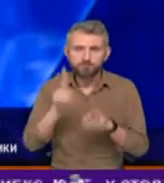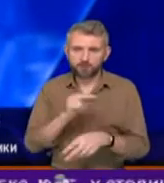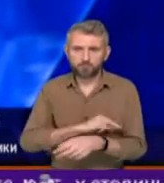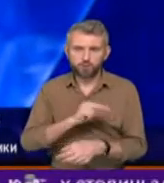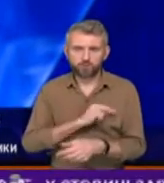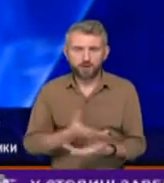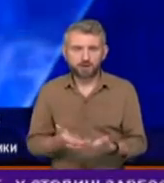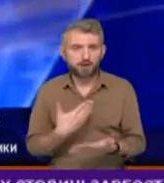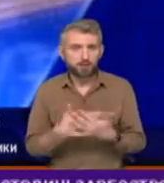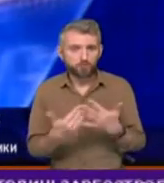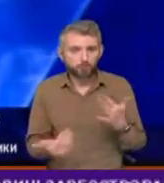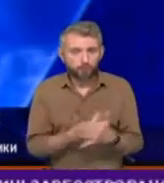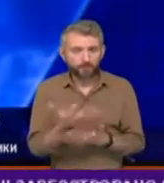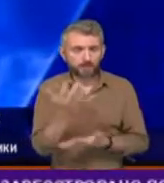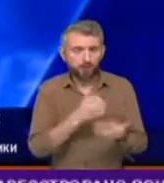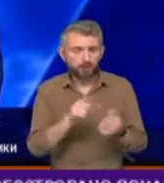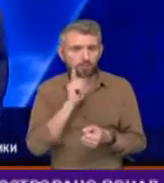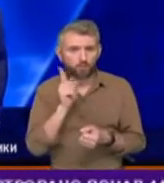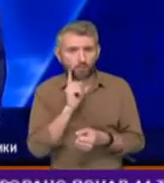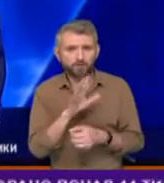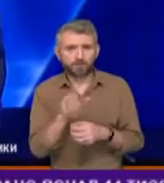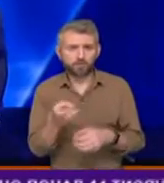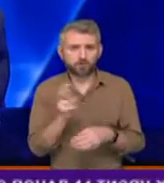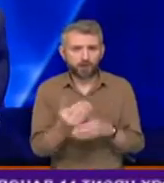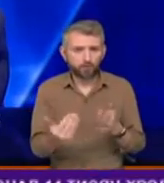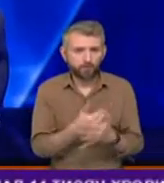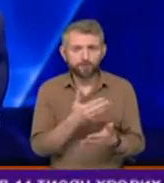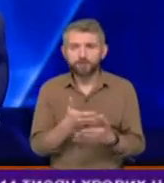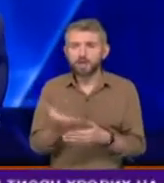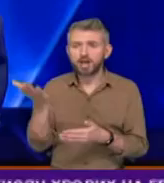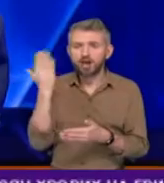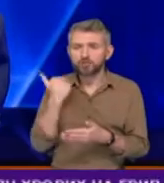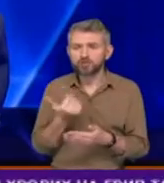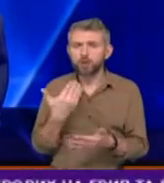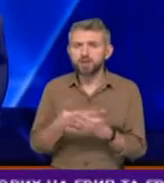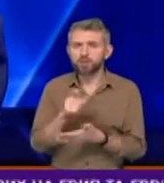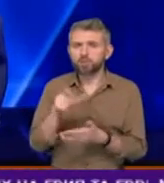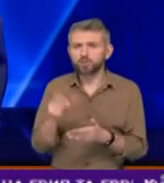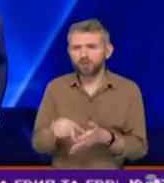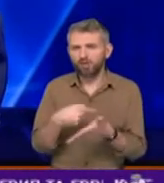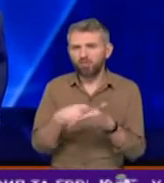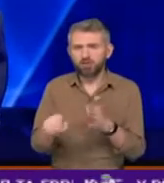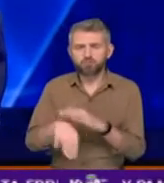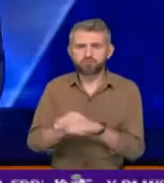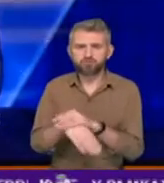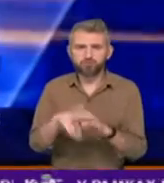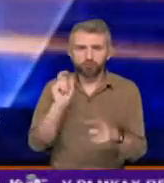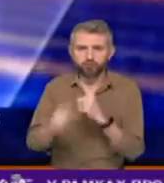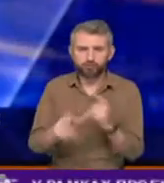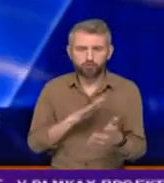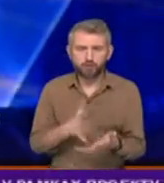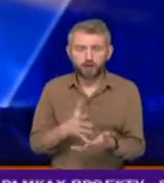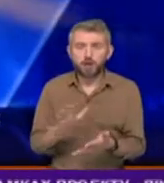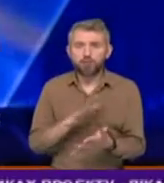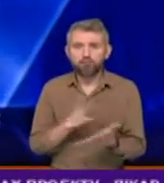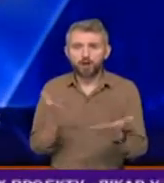працювати. Так, начебто ж нові, набрали ж молодь, тут, все ж прийшла нова. Розумієте, банально, раніше людям відправляли відписки, відписувалися.